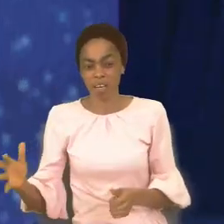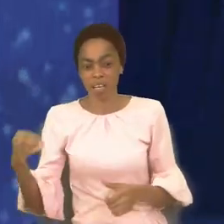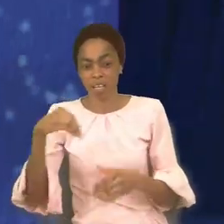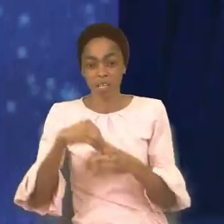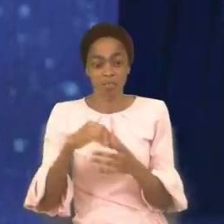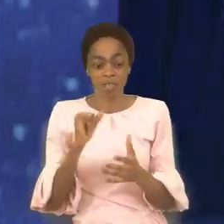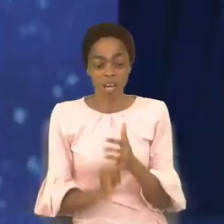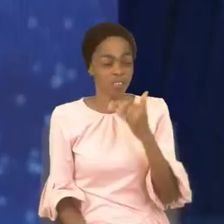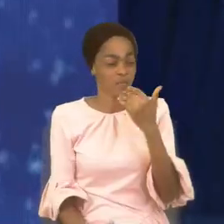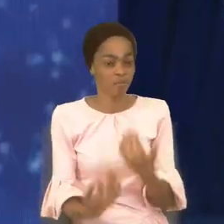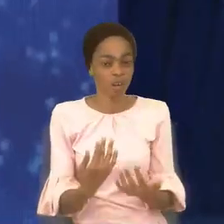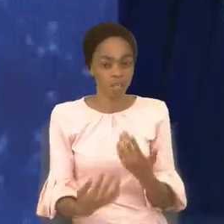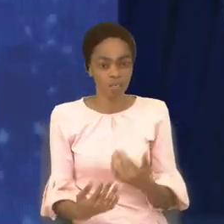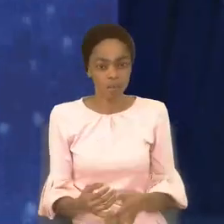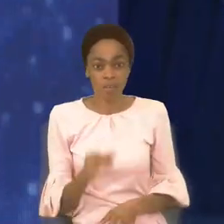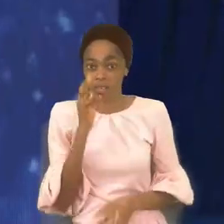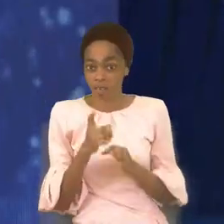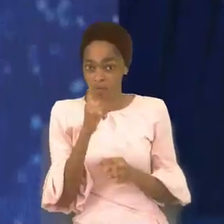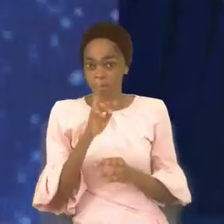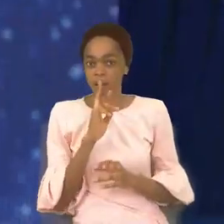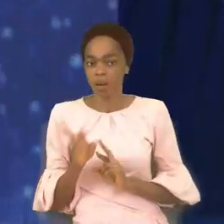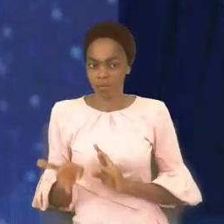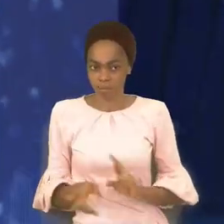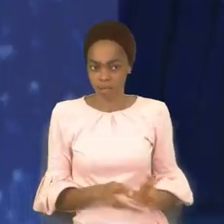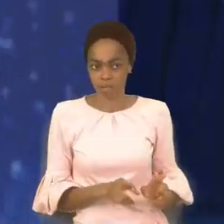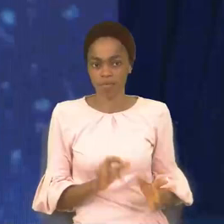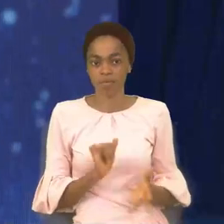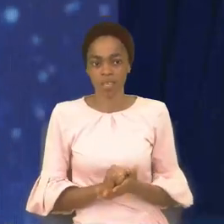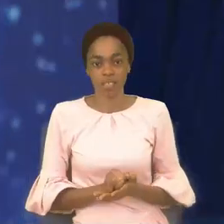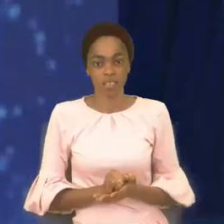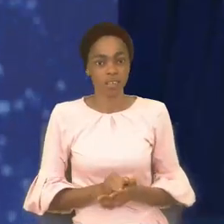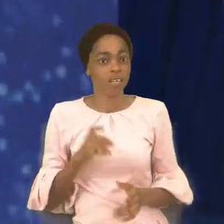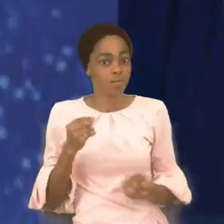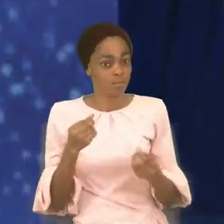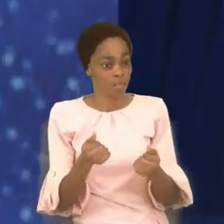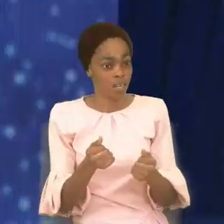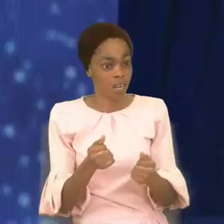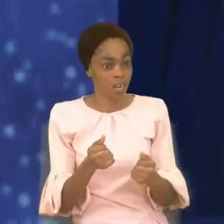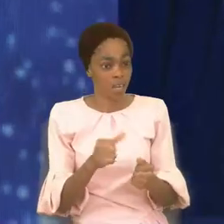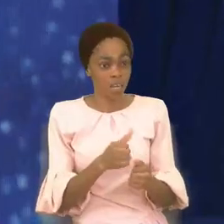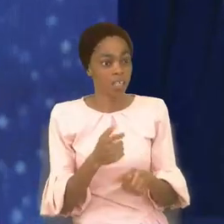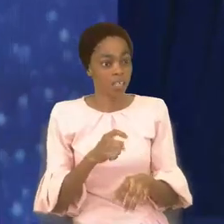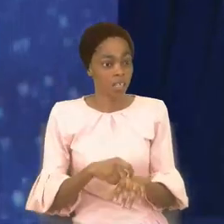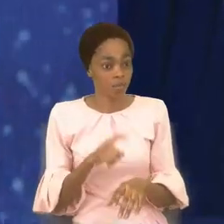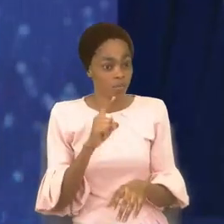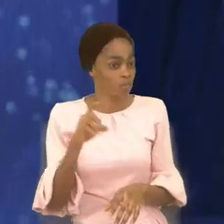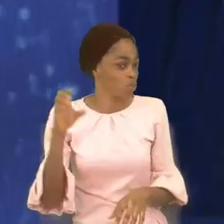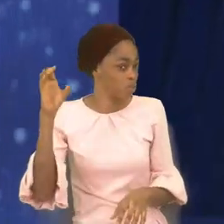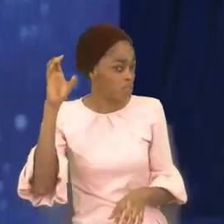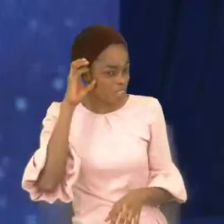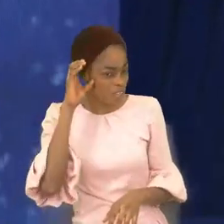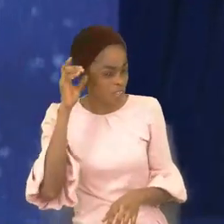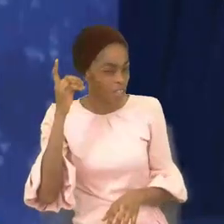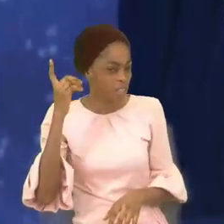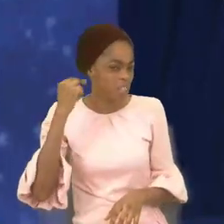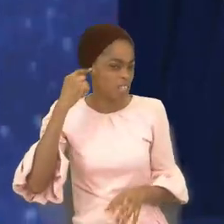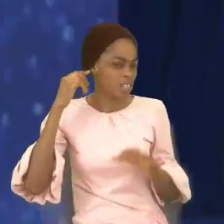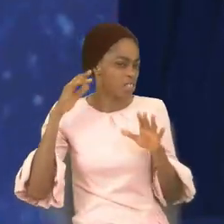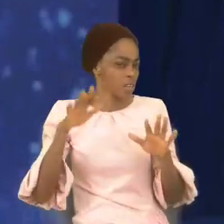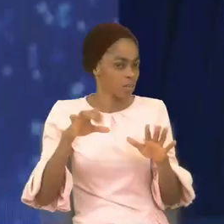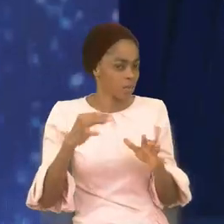cette fournaise. Si vous tenez-vous prêts, et au moment où vous entendrez le son de